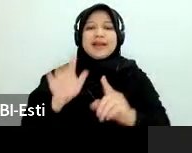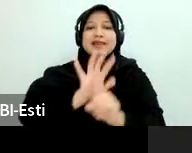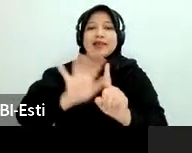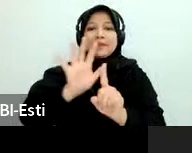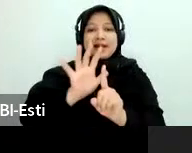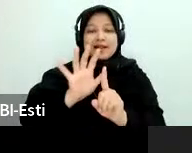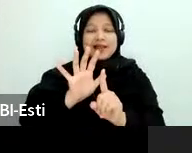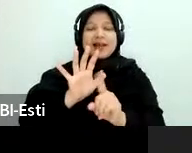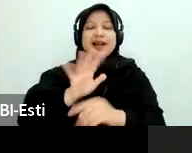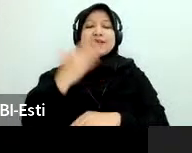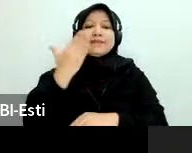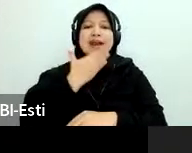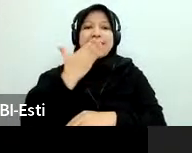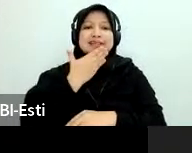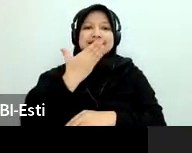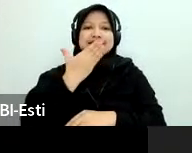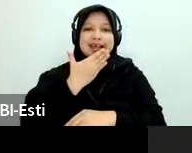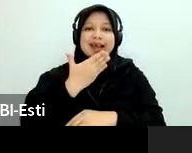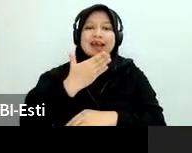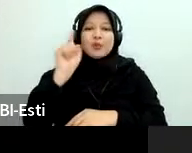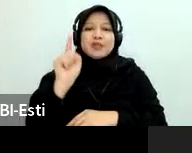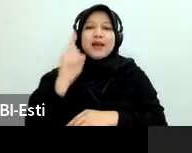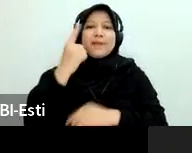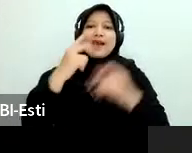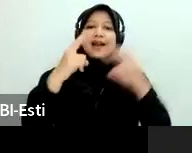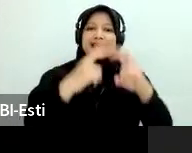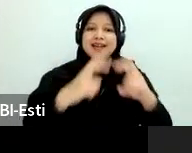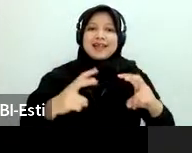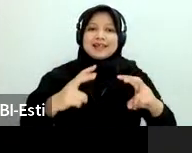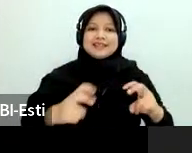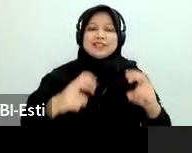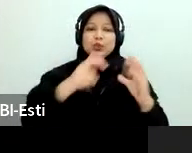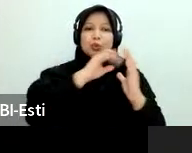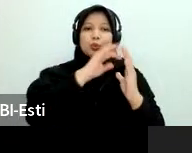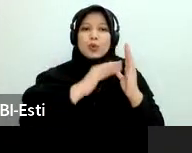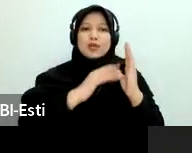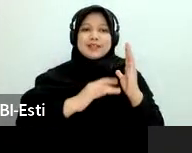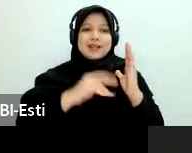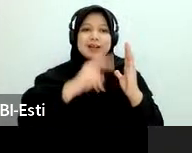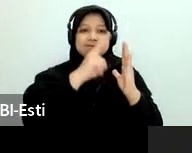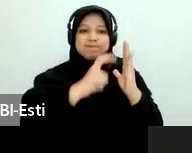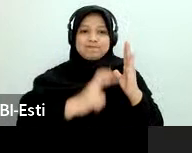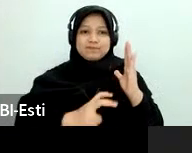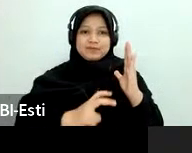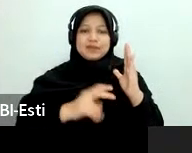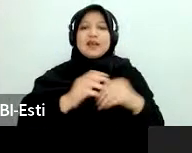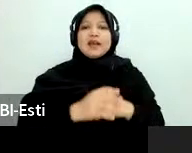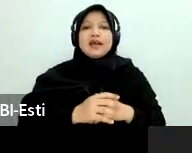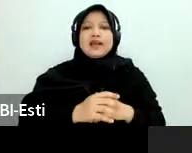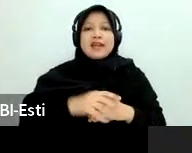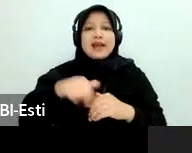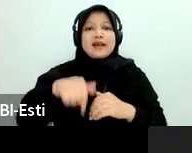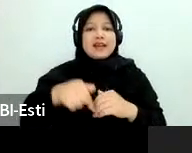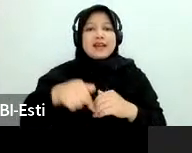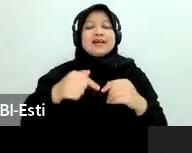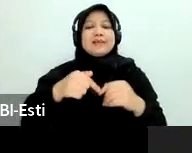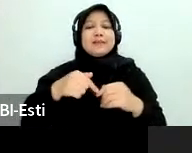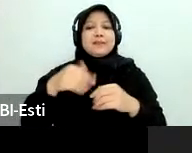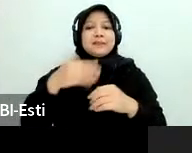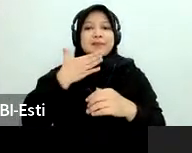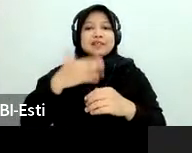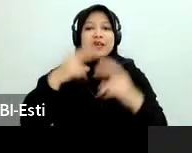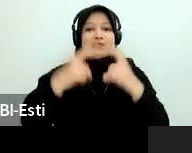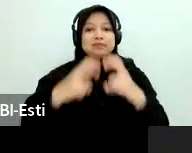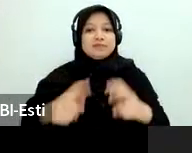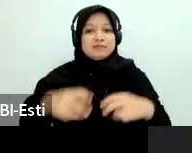analisis wacana dan riset saya selama ini lebih ketersinggungan atau intersection antara bahasa atau